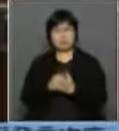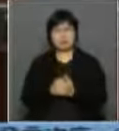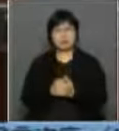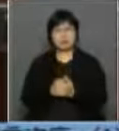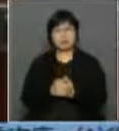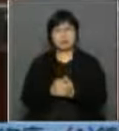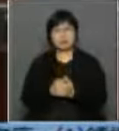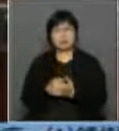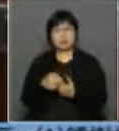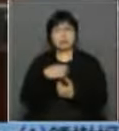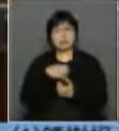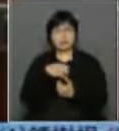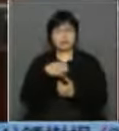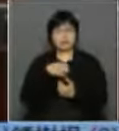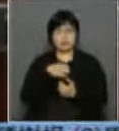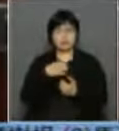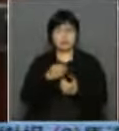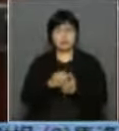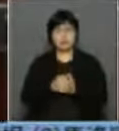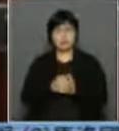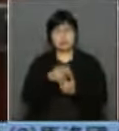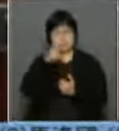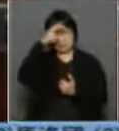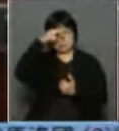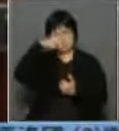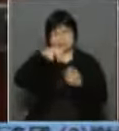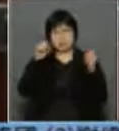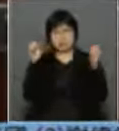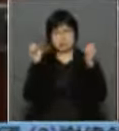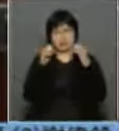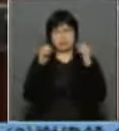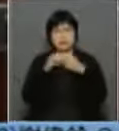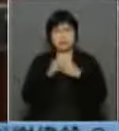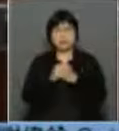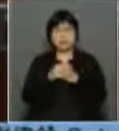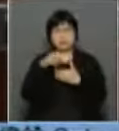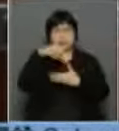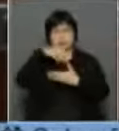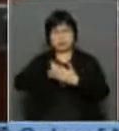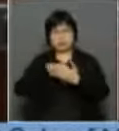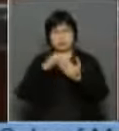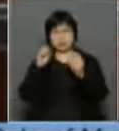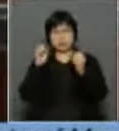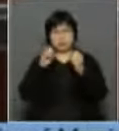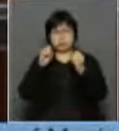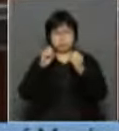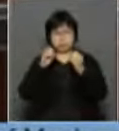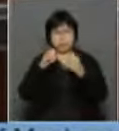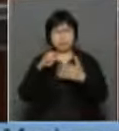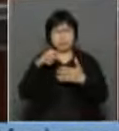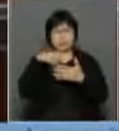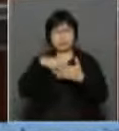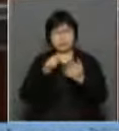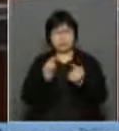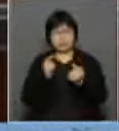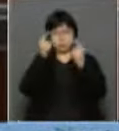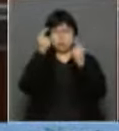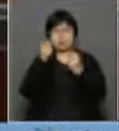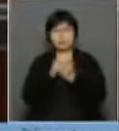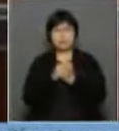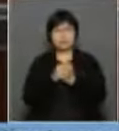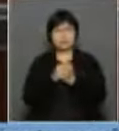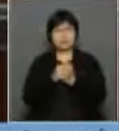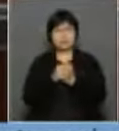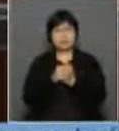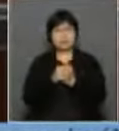我覺得行會他們內部傾偈，他們內部討論，當